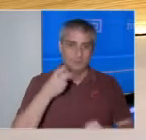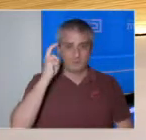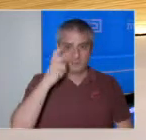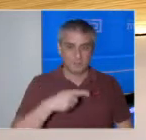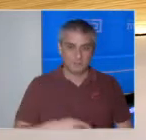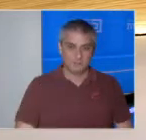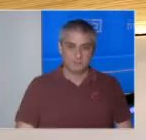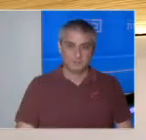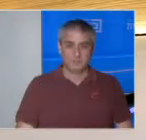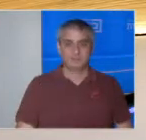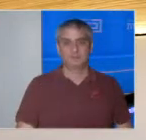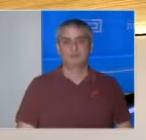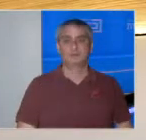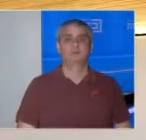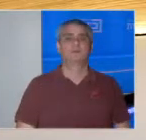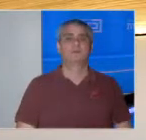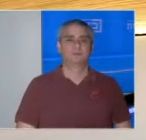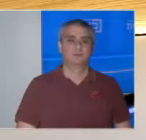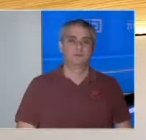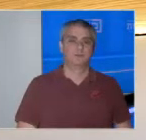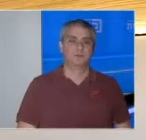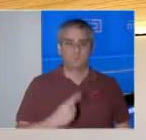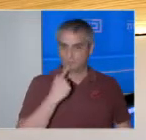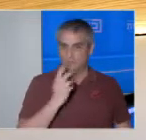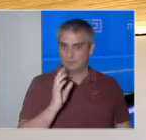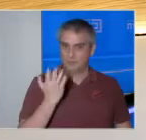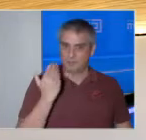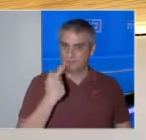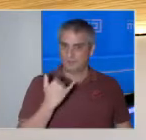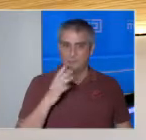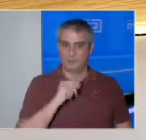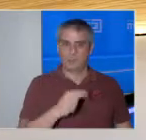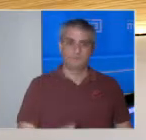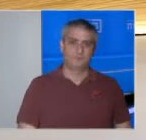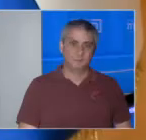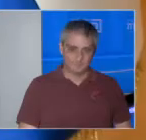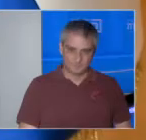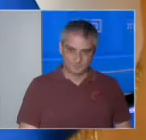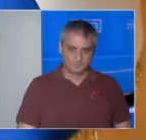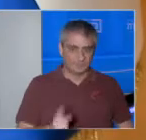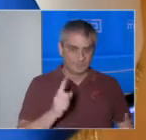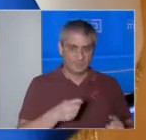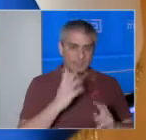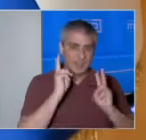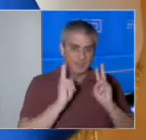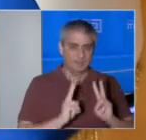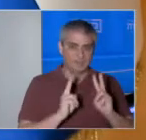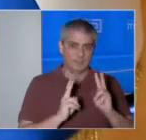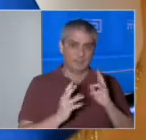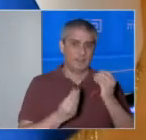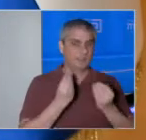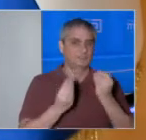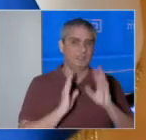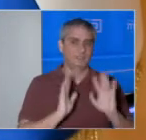גנץ? אז בואו נשמע בדברים שהוא אומר לנו ממש הערב. צריך להפסיק לשחק